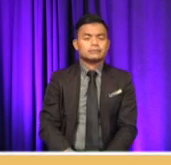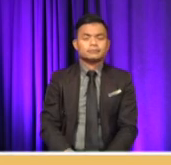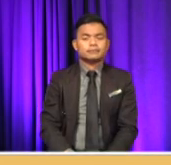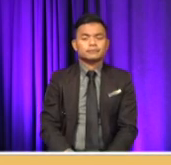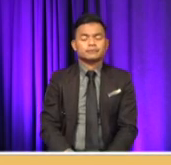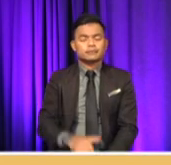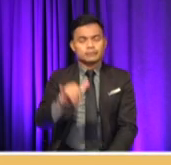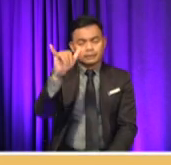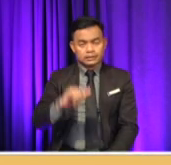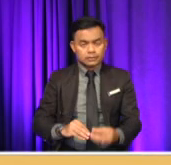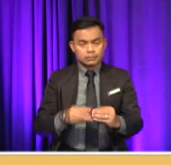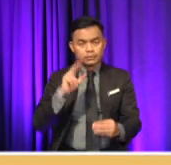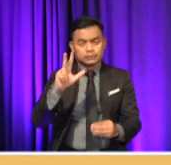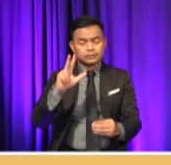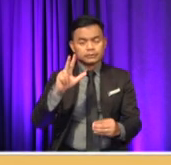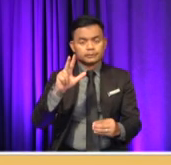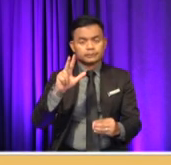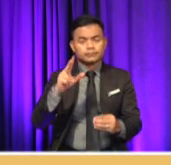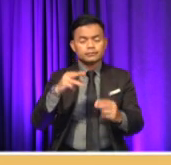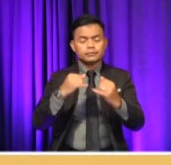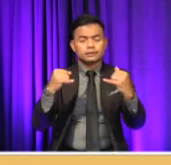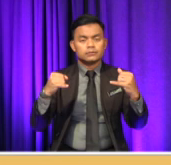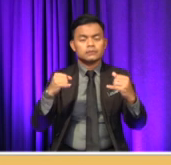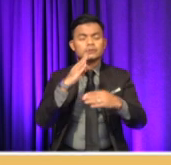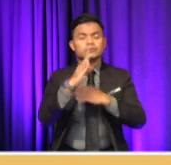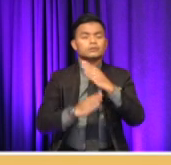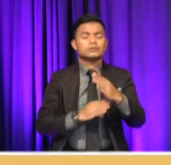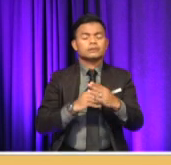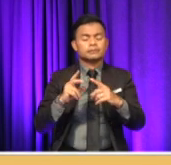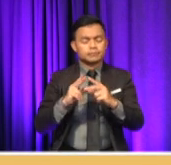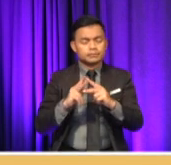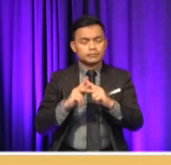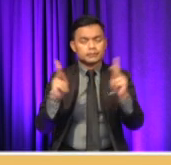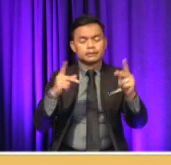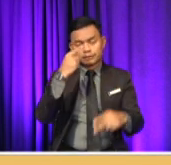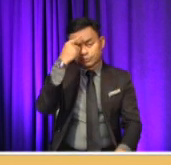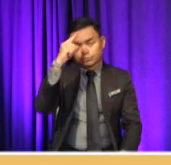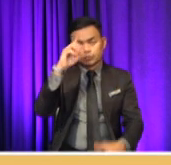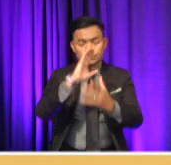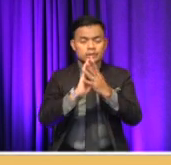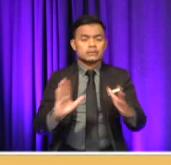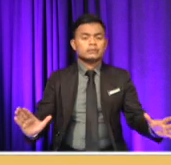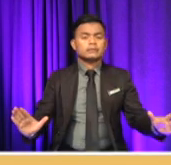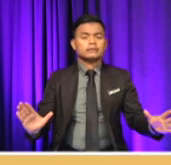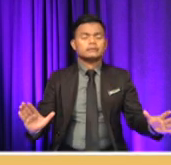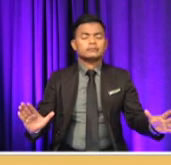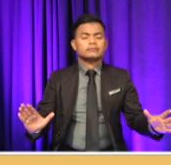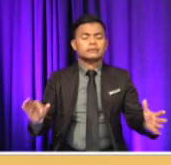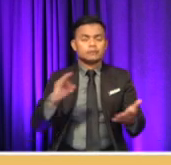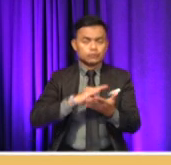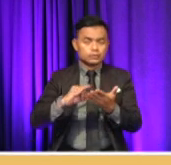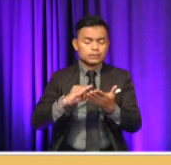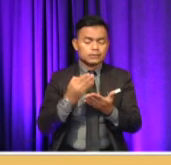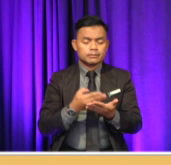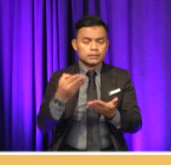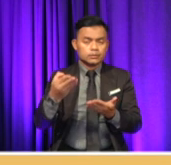yang ketiga Wahyu bumi Wahyu bumi ini penting untuk keselamatan fungsi dia bawa arus eee elektrik bocor